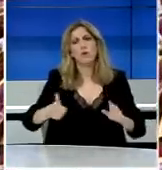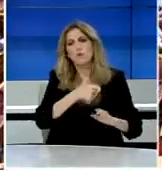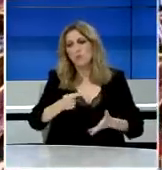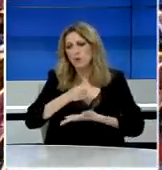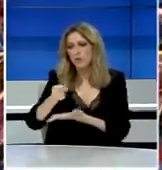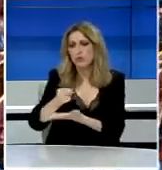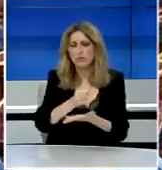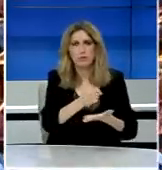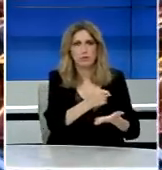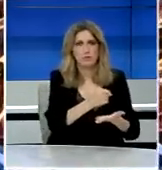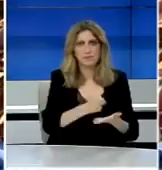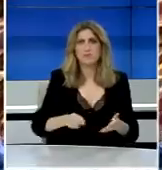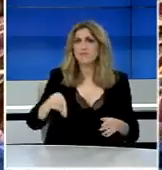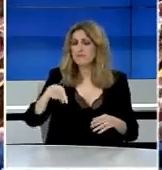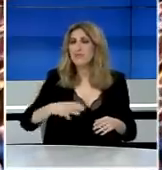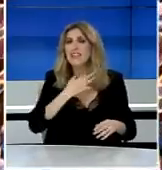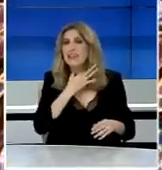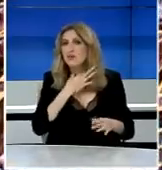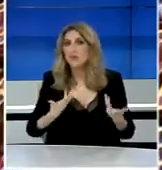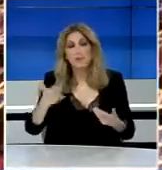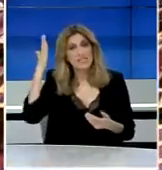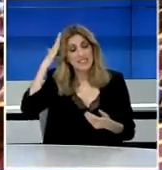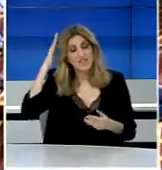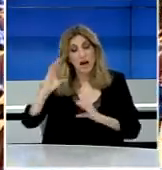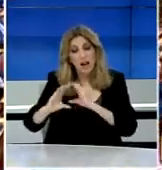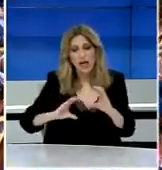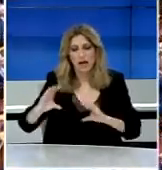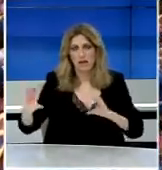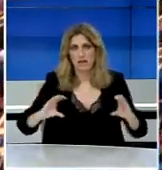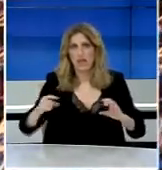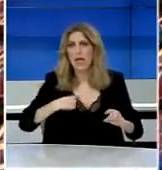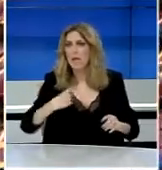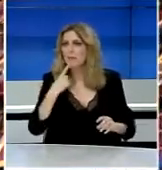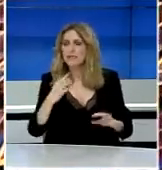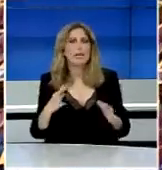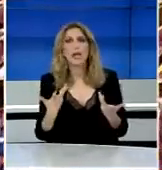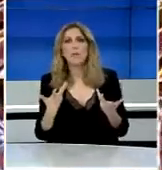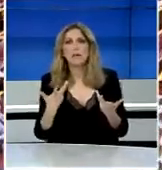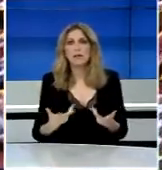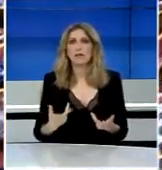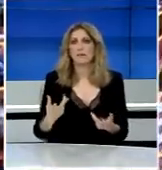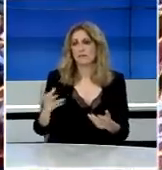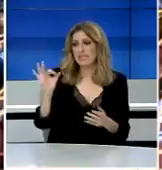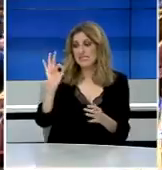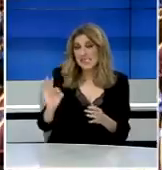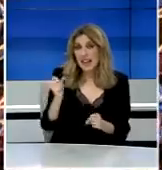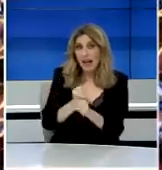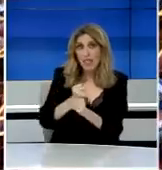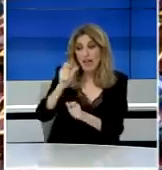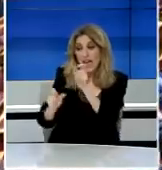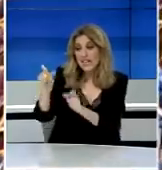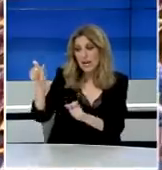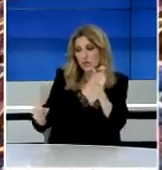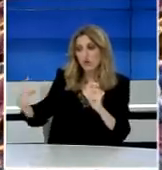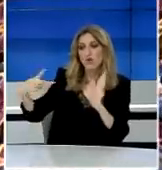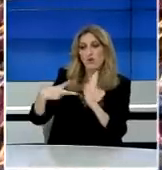κεφάλαιο κίνησης. Εμείς λέμε με βάση τον αριθμό των εργαζόμενων να δοθούν από 2.000 ευρώ αναεργαζόμενο σε κάθε επιχείρηση και κυρίως